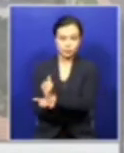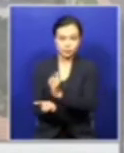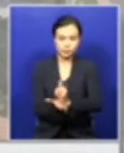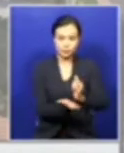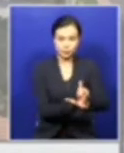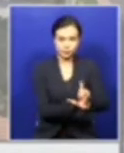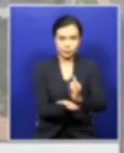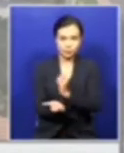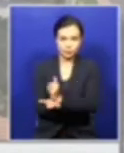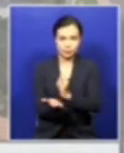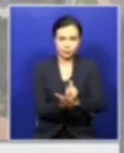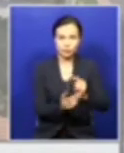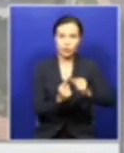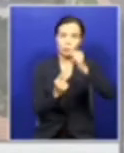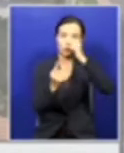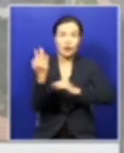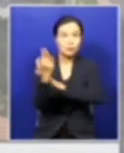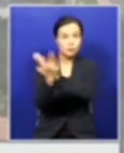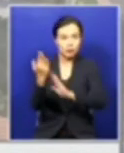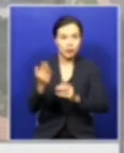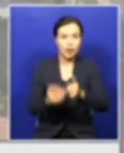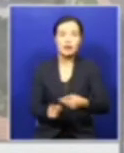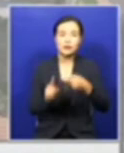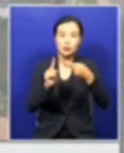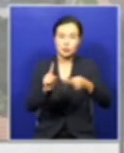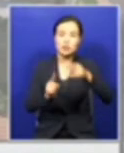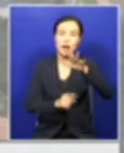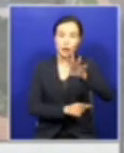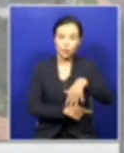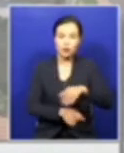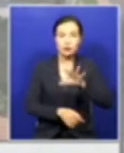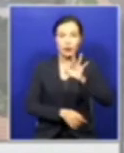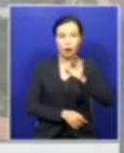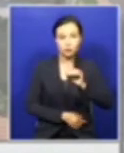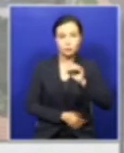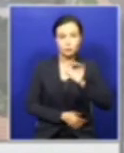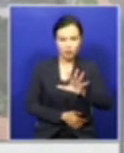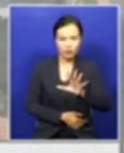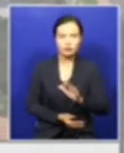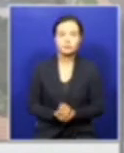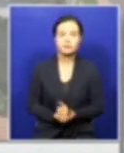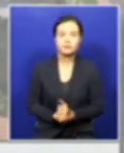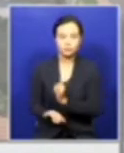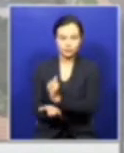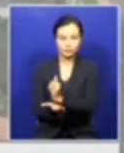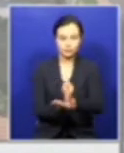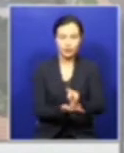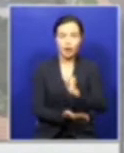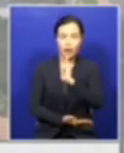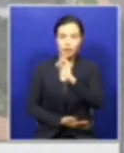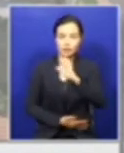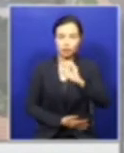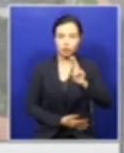โควิดทั้งประเทศได้ 15,095 เตียงแยกเป็น ICU